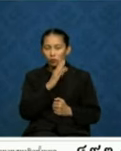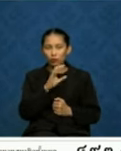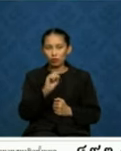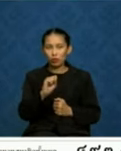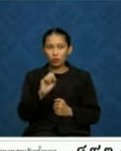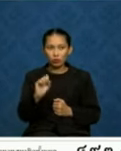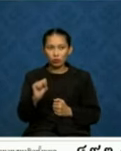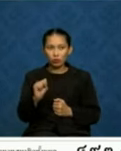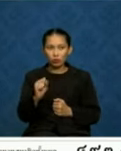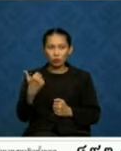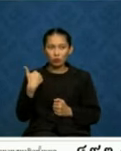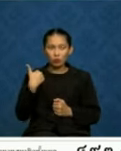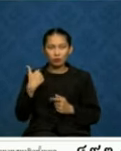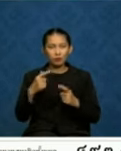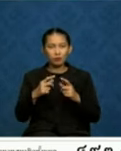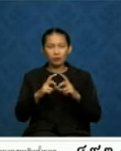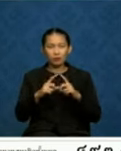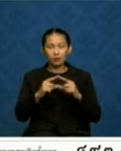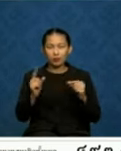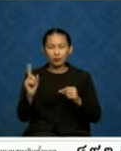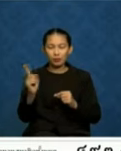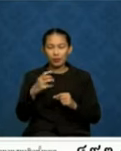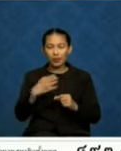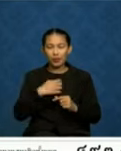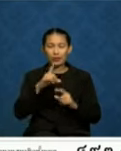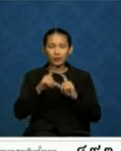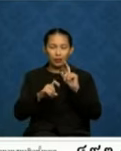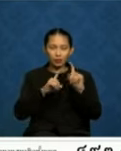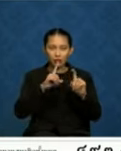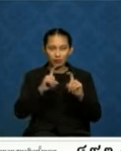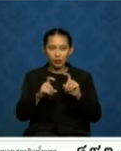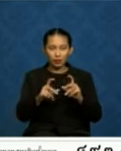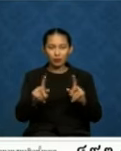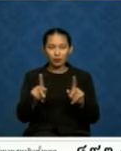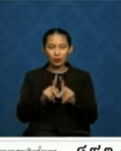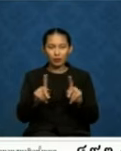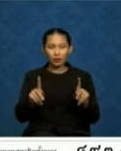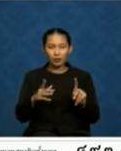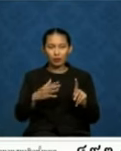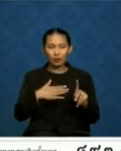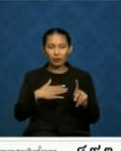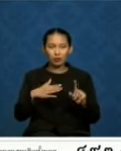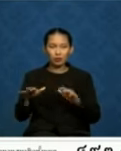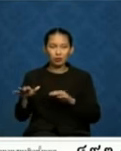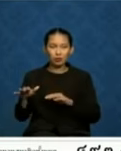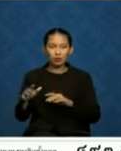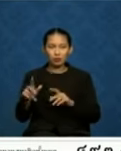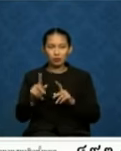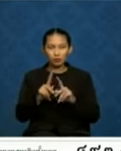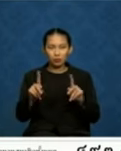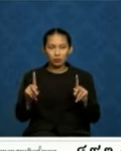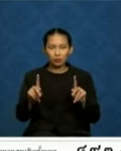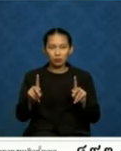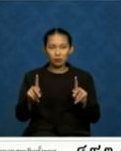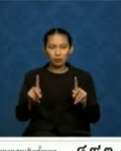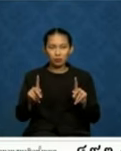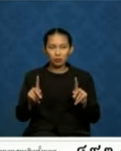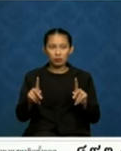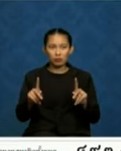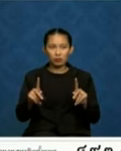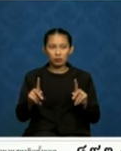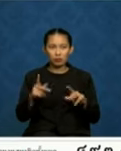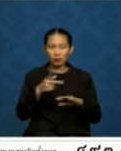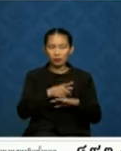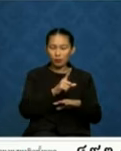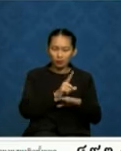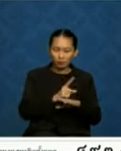มาชิกมีประเด็นใดที่ประสงค์ที่จะสอบถามนะครับทางคณะกรรมการนะครับท่านจักรรัฐท่านกิติทัศน์ถาทอผาทองนะครับท่านประธ